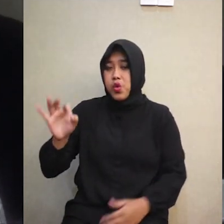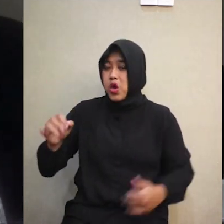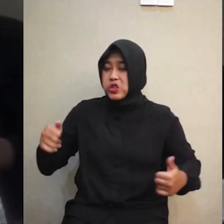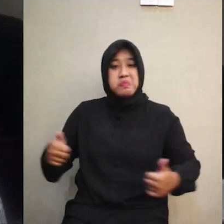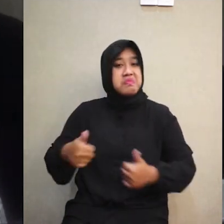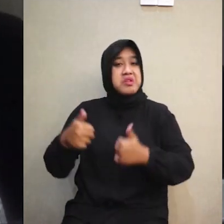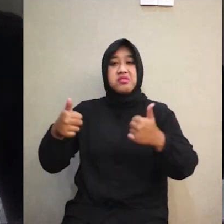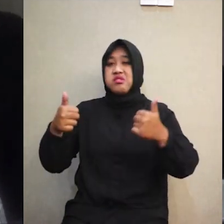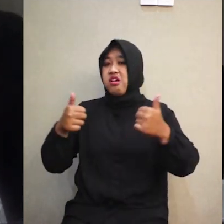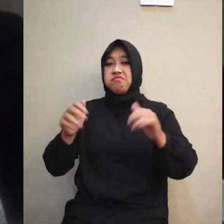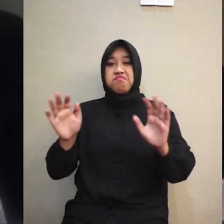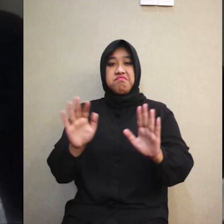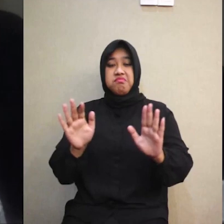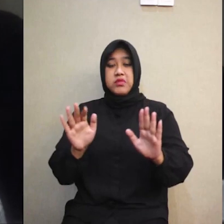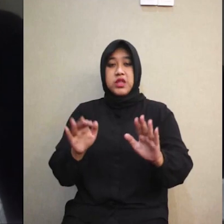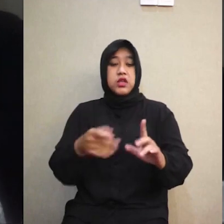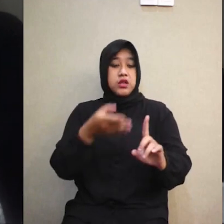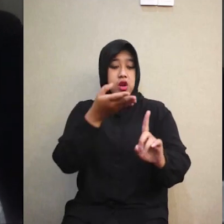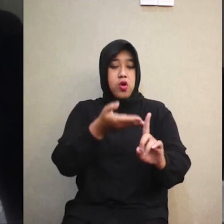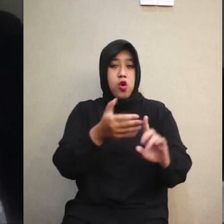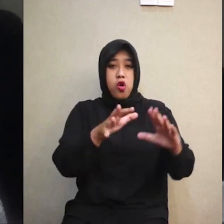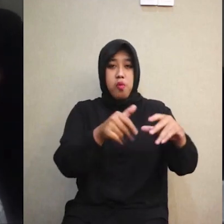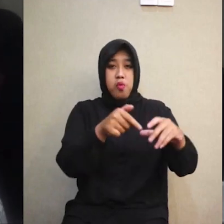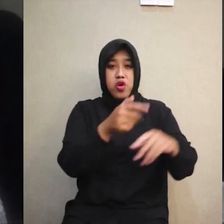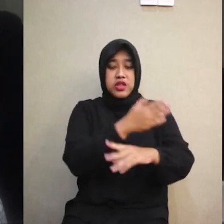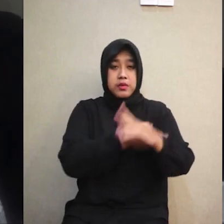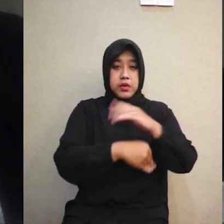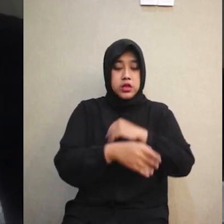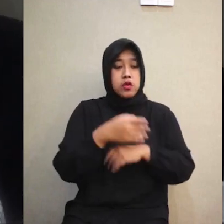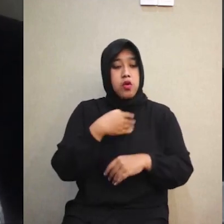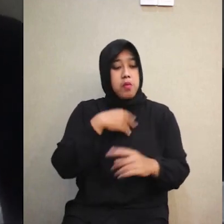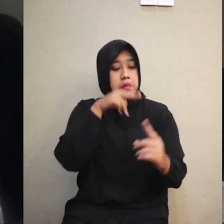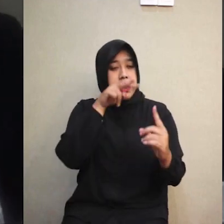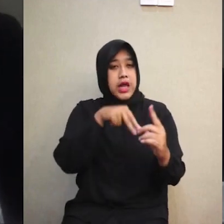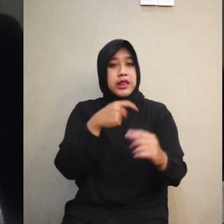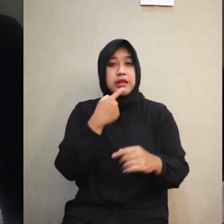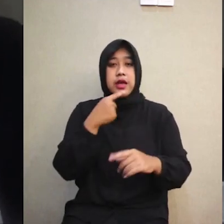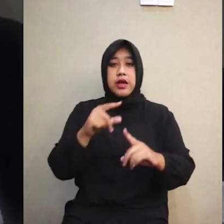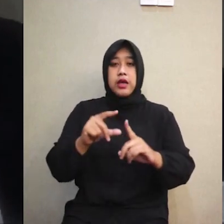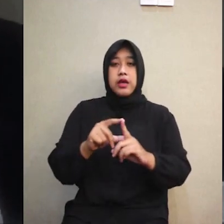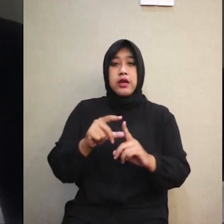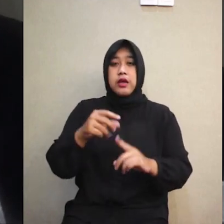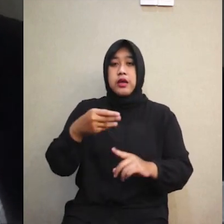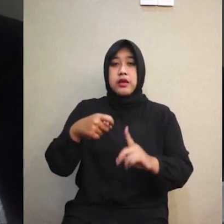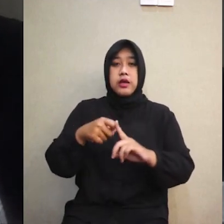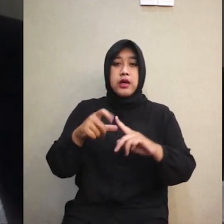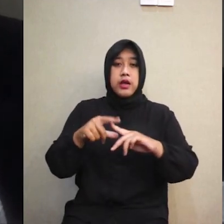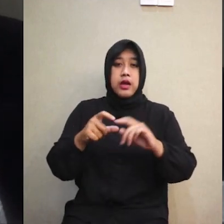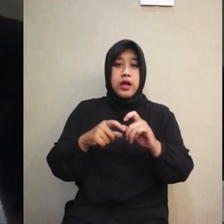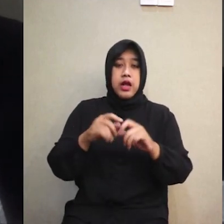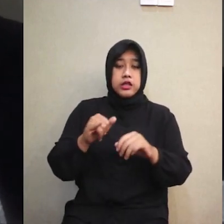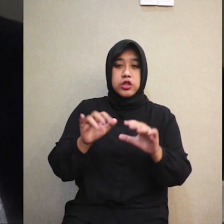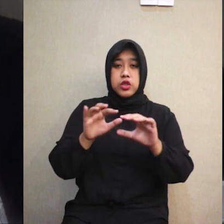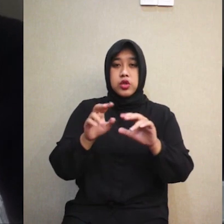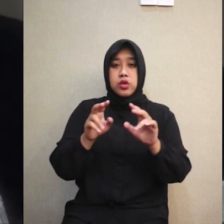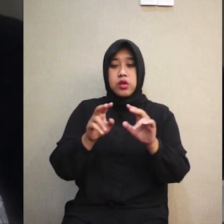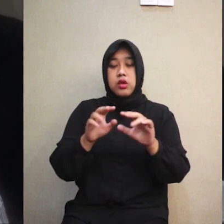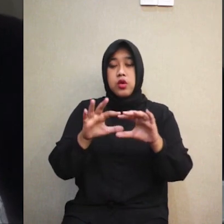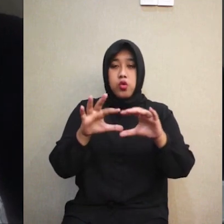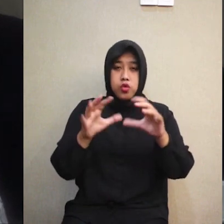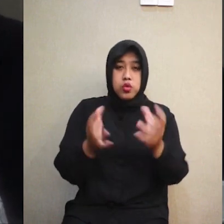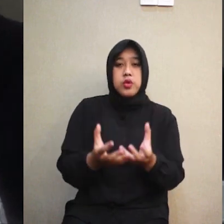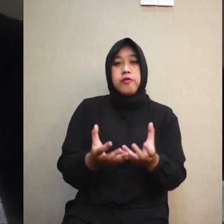begitu dari difabel kalau kita melihat deklarasi universal HAM kemudian juga